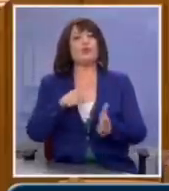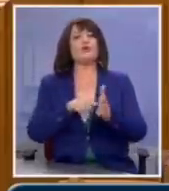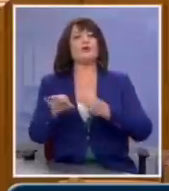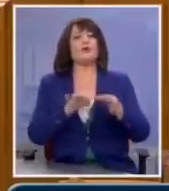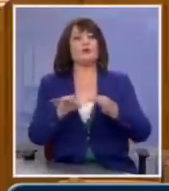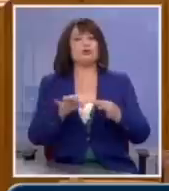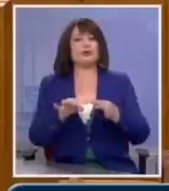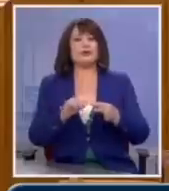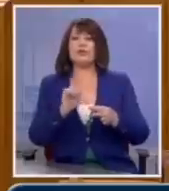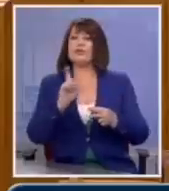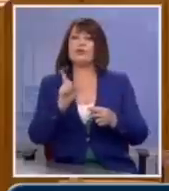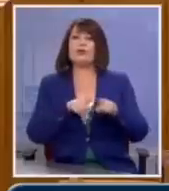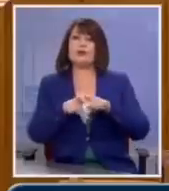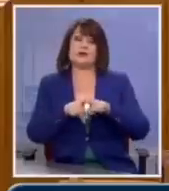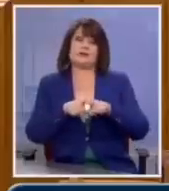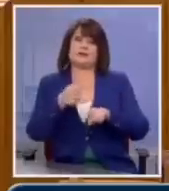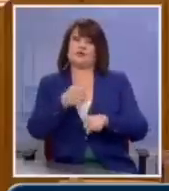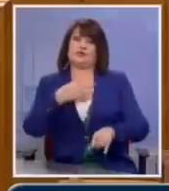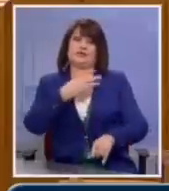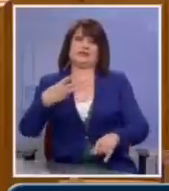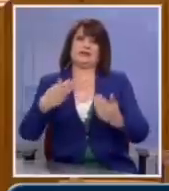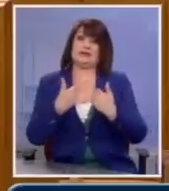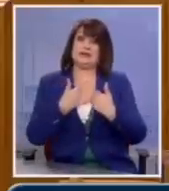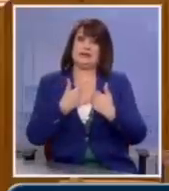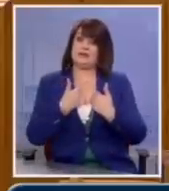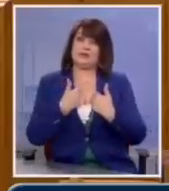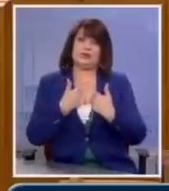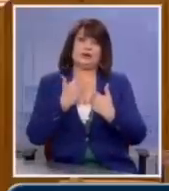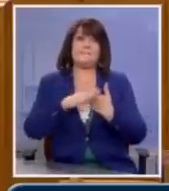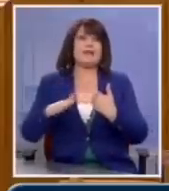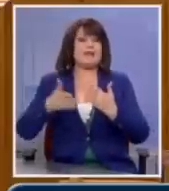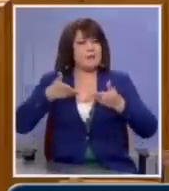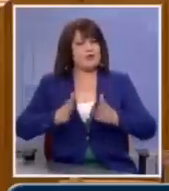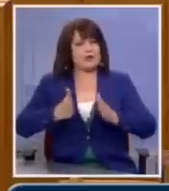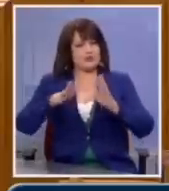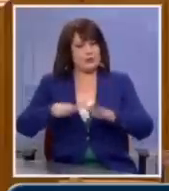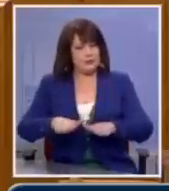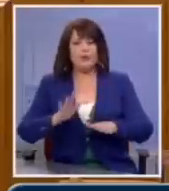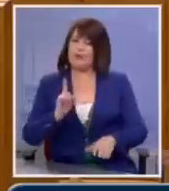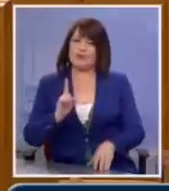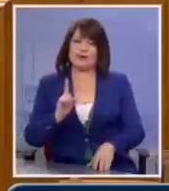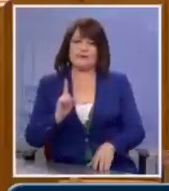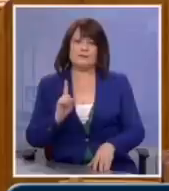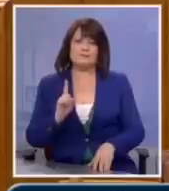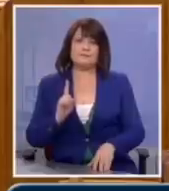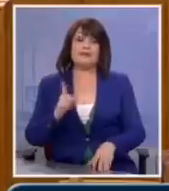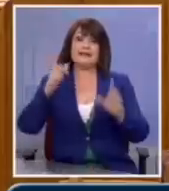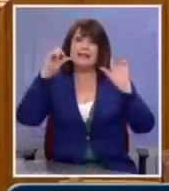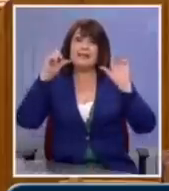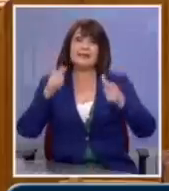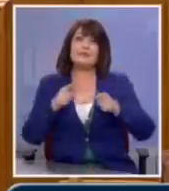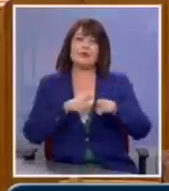νομοσχέδιο δεν αφορά το ΣΥΡΙΖΑ, δεν αφορά απλά τα παιδιά δεύτερης γενιάς, αλλά αφορά την ίδια τη